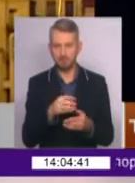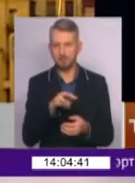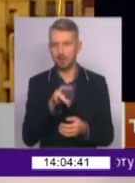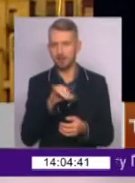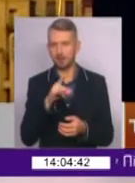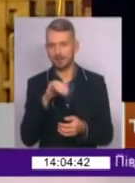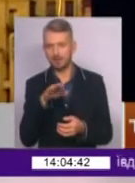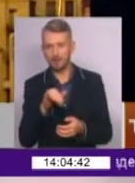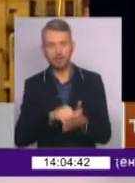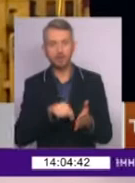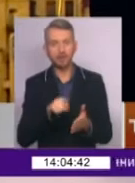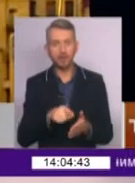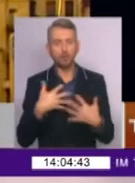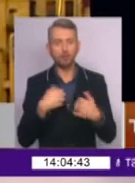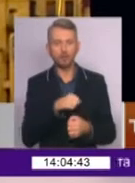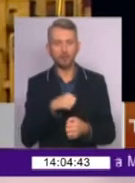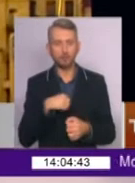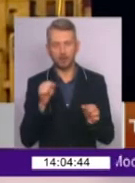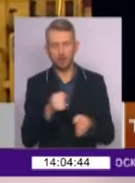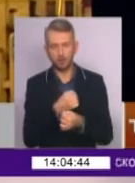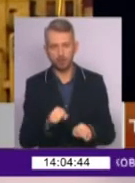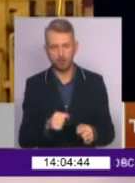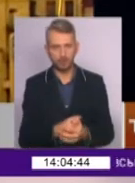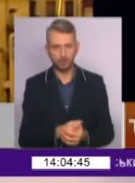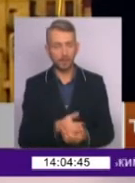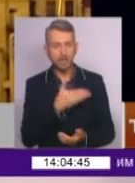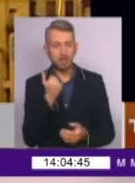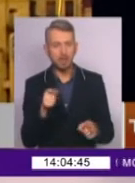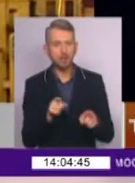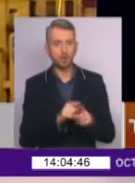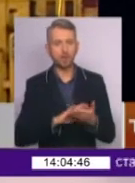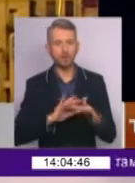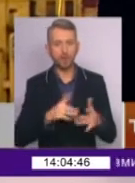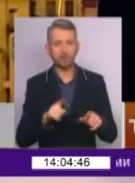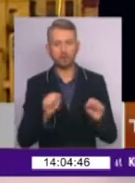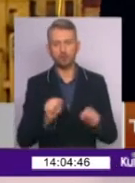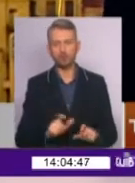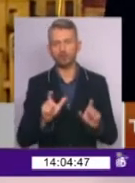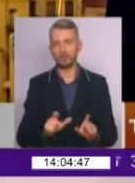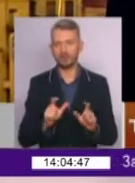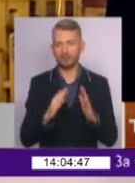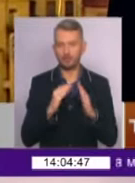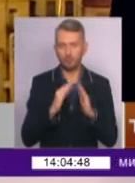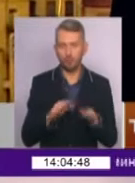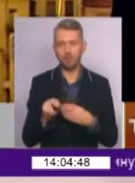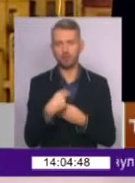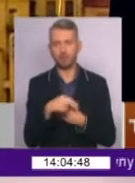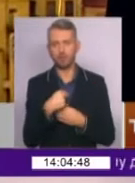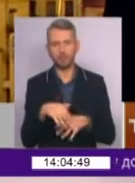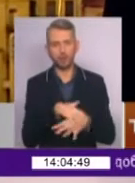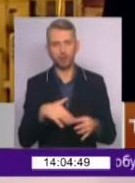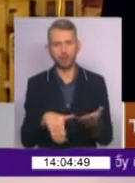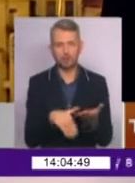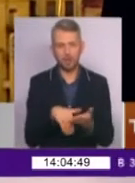них одужати самостійно неможливо. Тобто немає такої ситуації, що можна пересидіти вдома, полікуватися народними